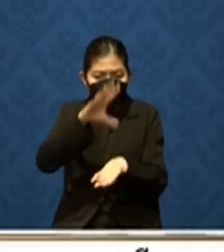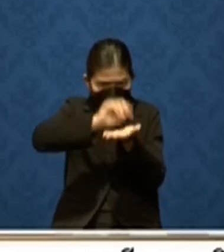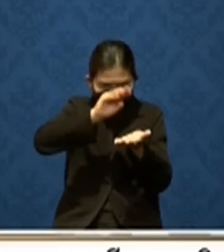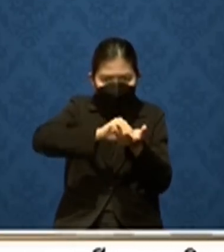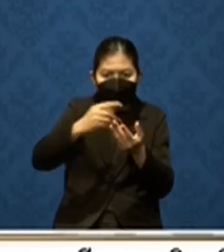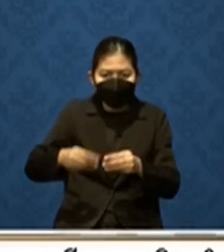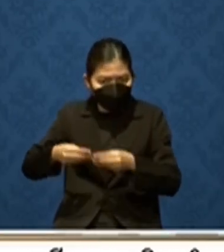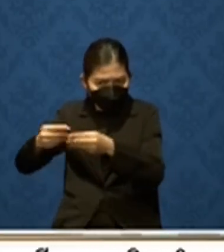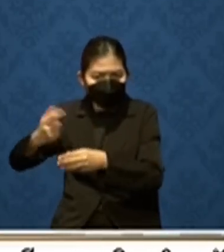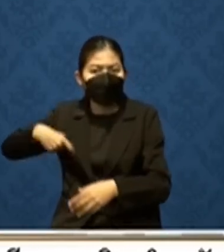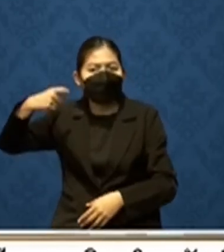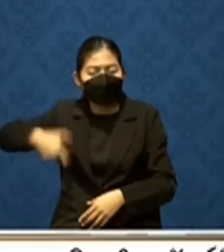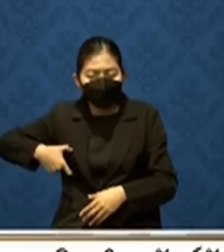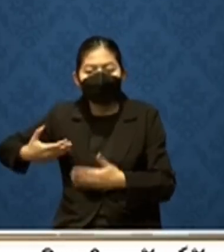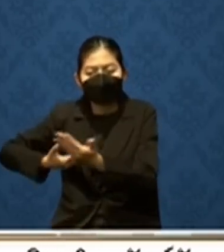อยู่